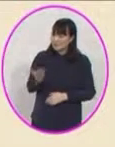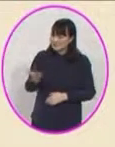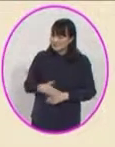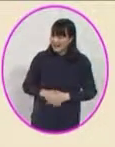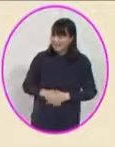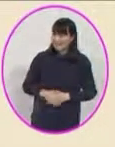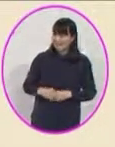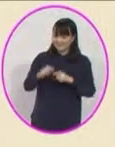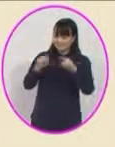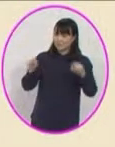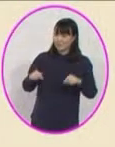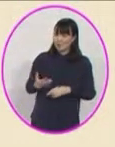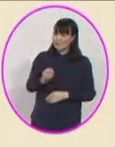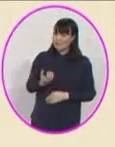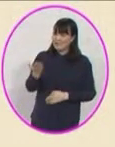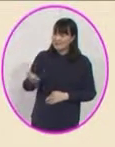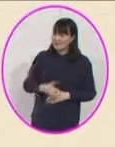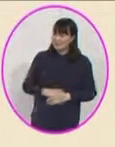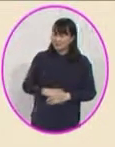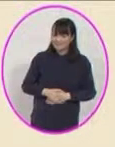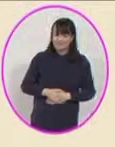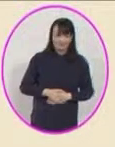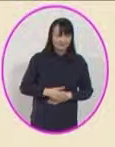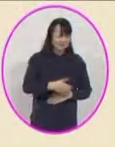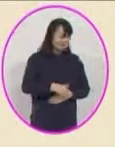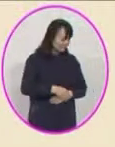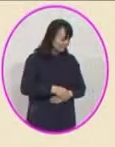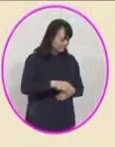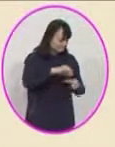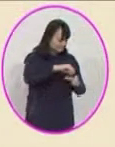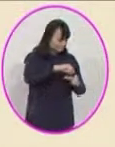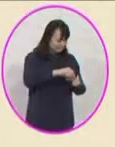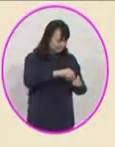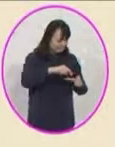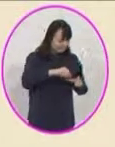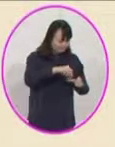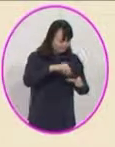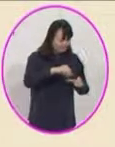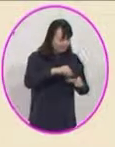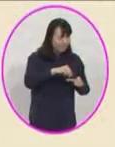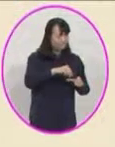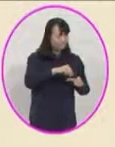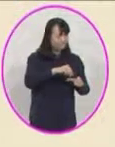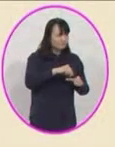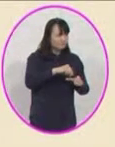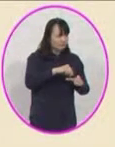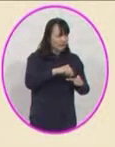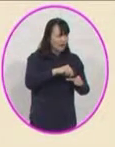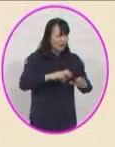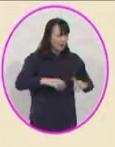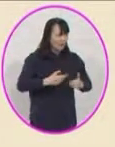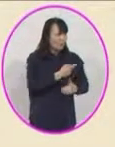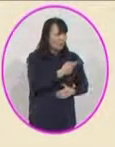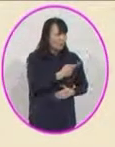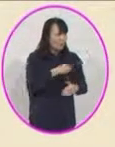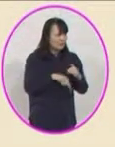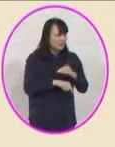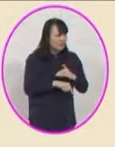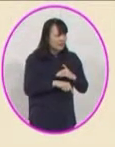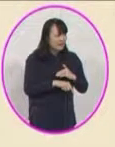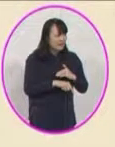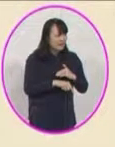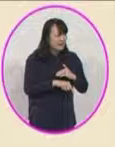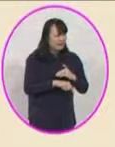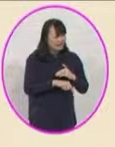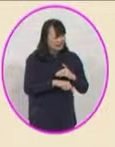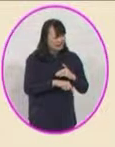持ちですかって言われる質問がわからなくってお財布の中からお金をさあの探ってて待って顔を見たら店員さんに嫌